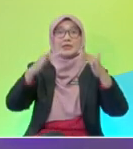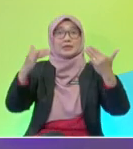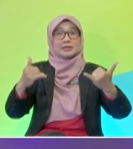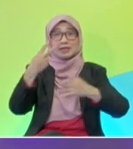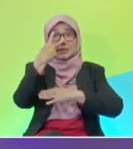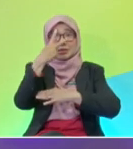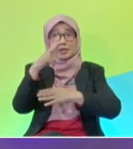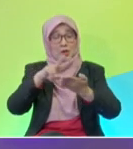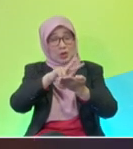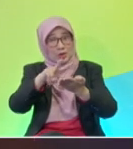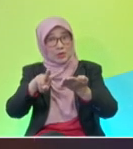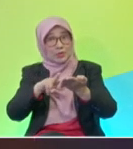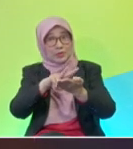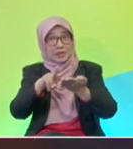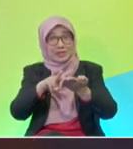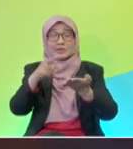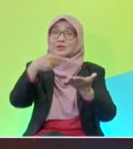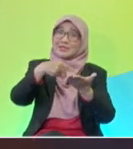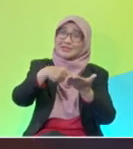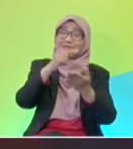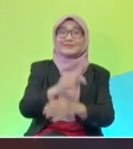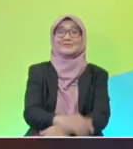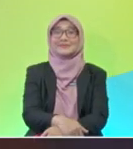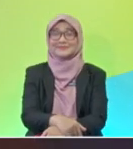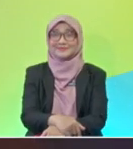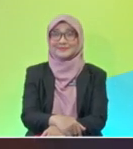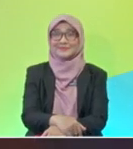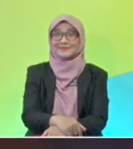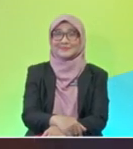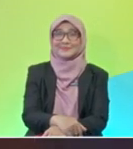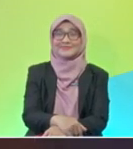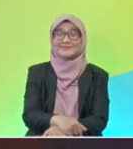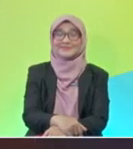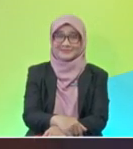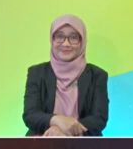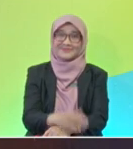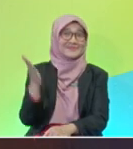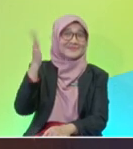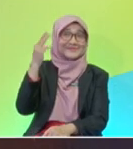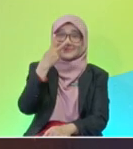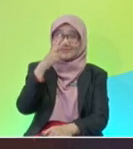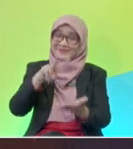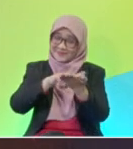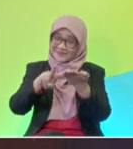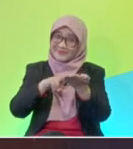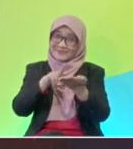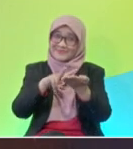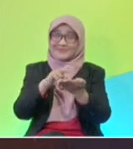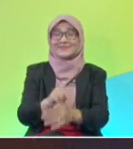ini oh ada satu video Cikgu Sediakan ya ada satu video yang saya sediakan untuk segmen ini Jom kita